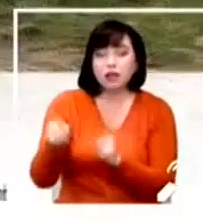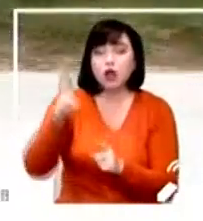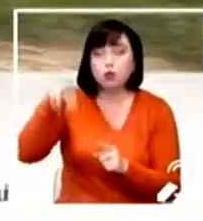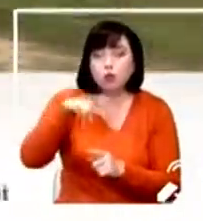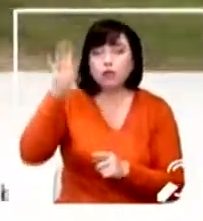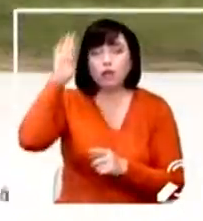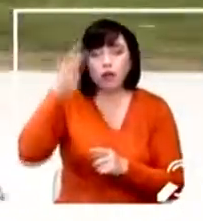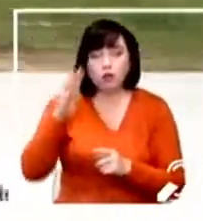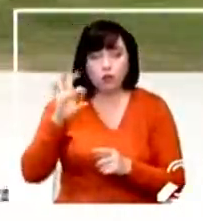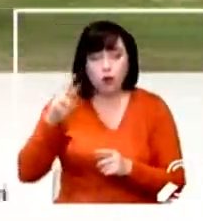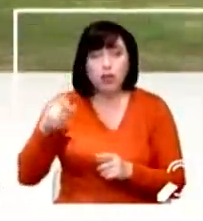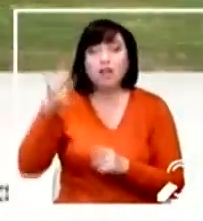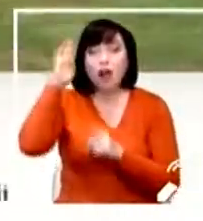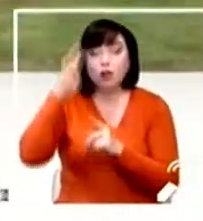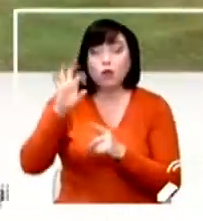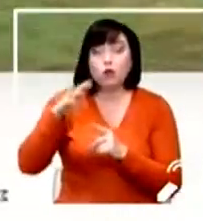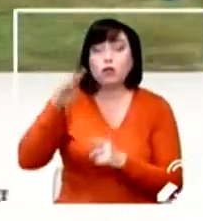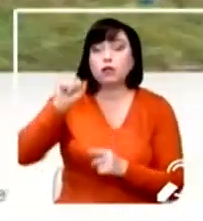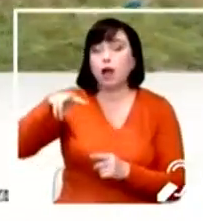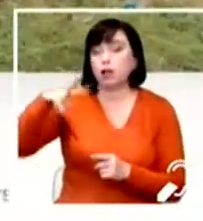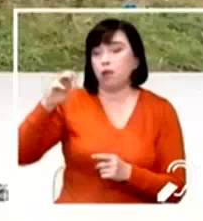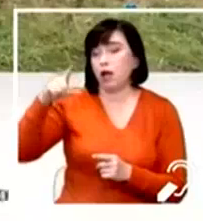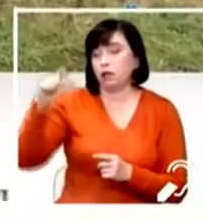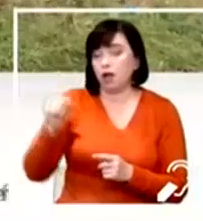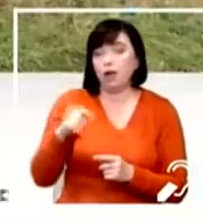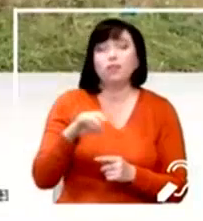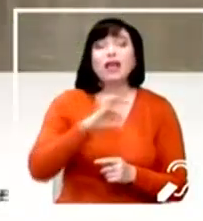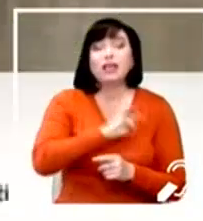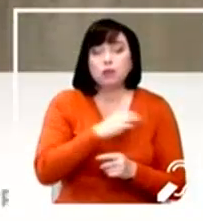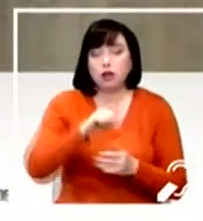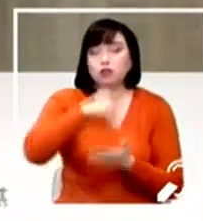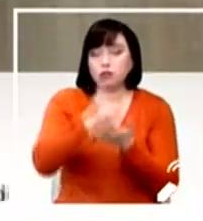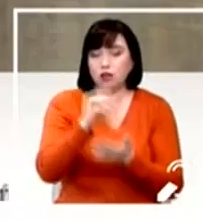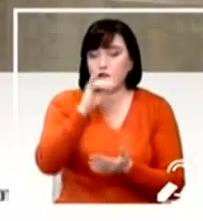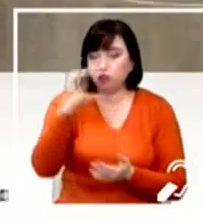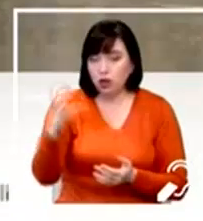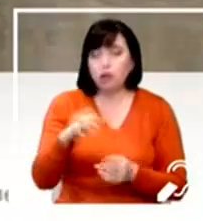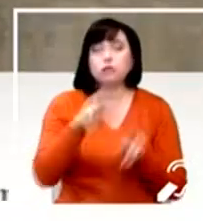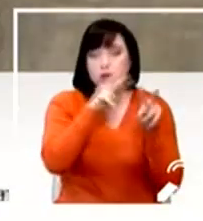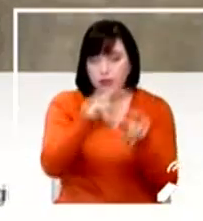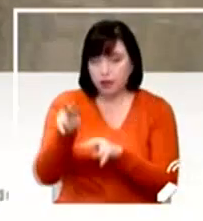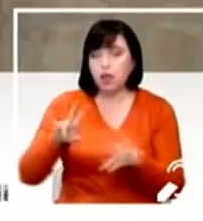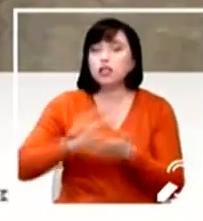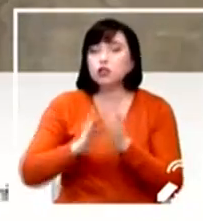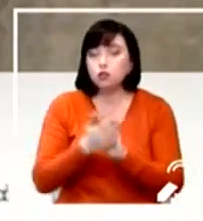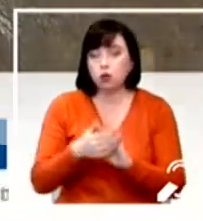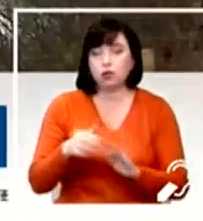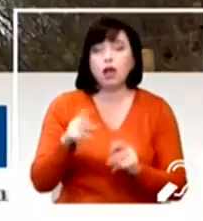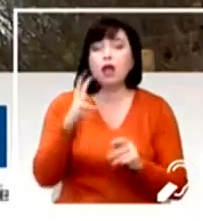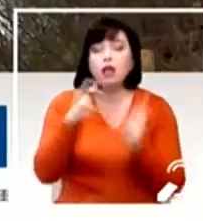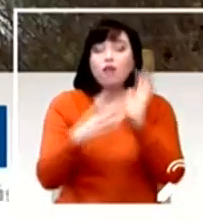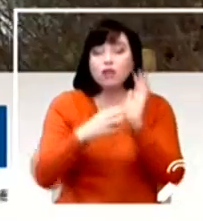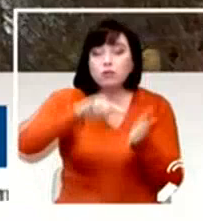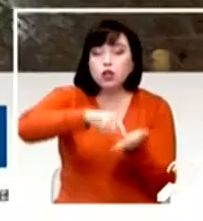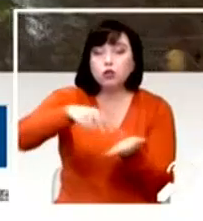Dubăsari Vadului Vodă și Vadului Vodă Talmaza. Inspectoratul General pentru Situații de Urgență monitorizează situația la 8 posturi